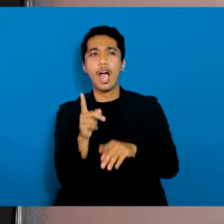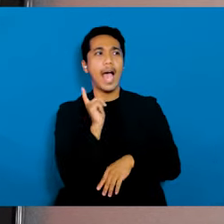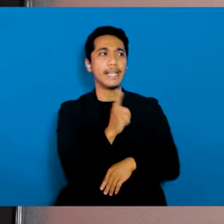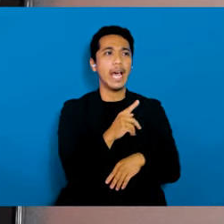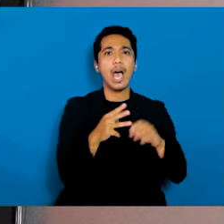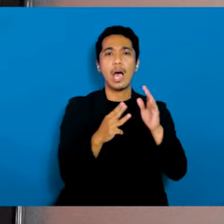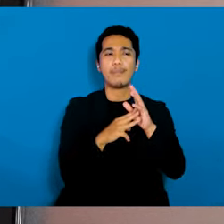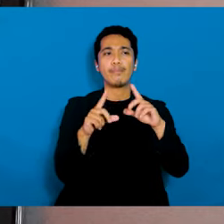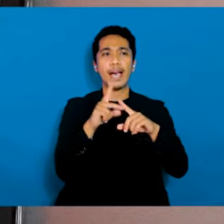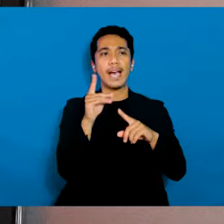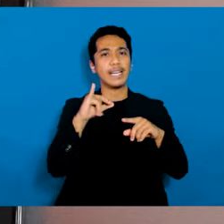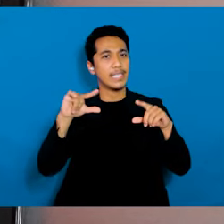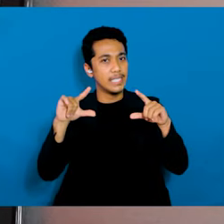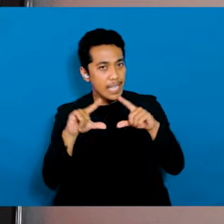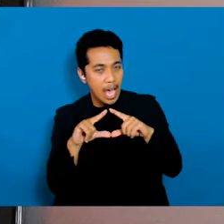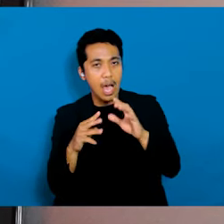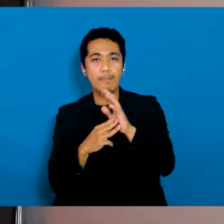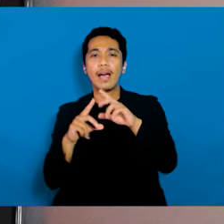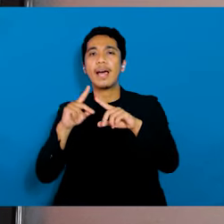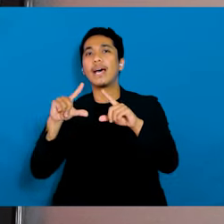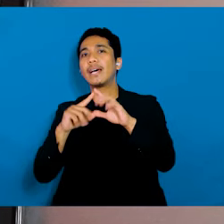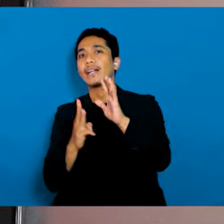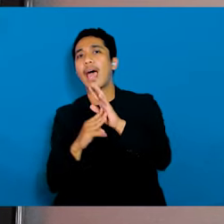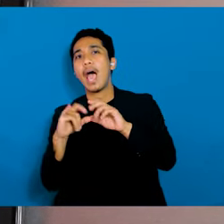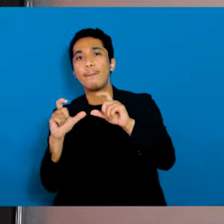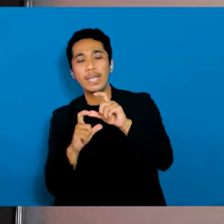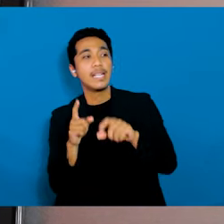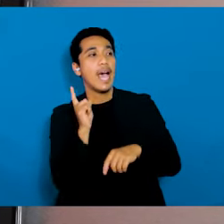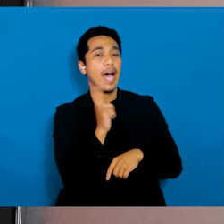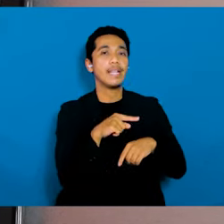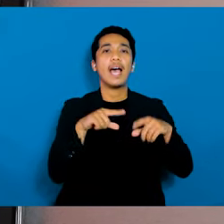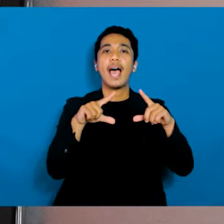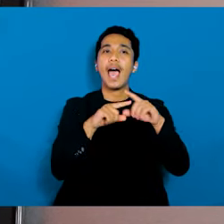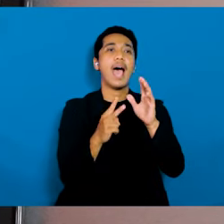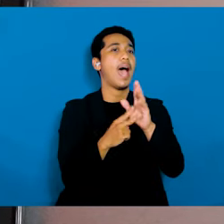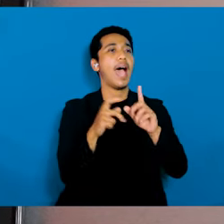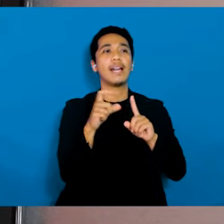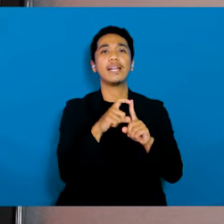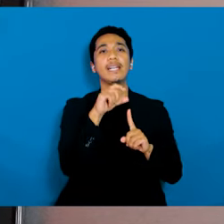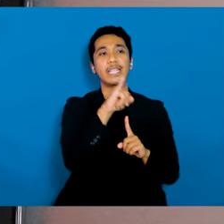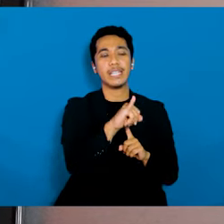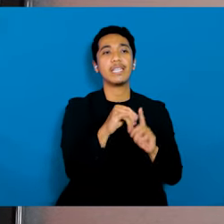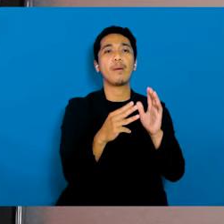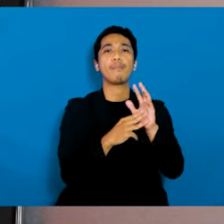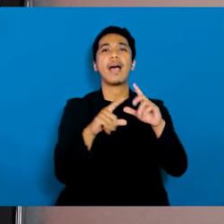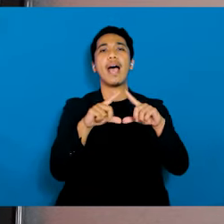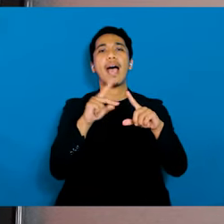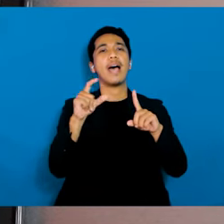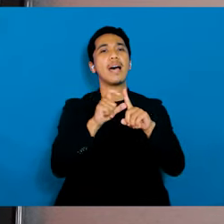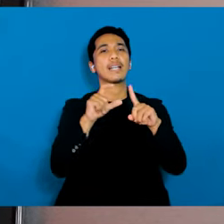Ngopoh ya, kemudian ada Maria Walanda Maramis, kemudian ada Andi Depu